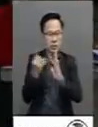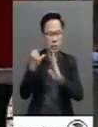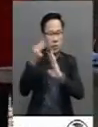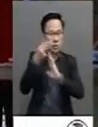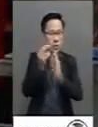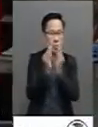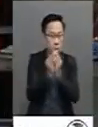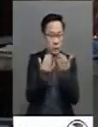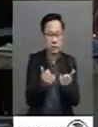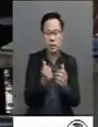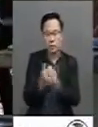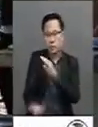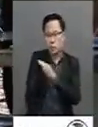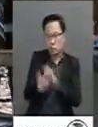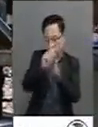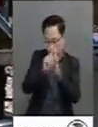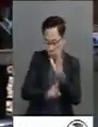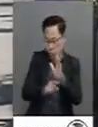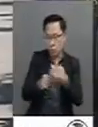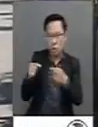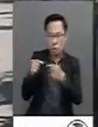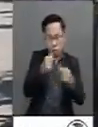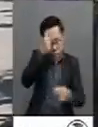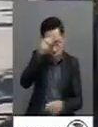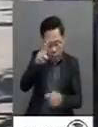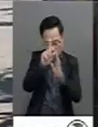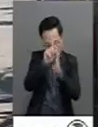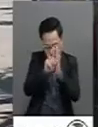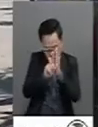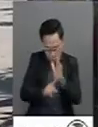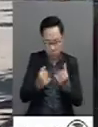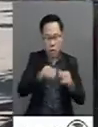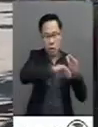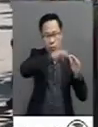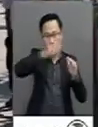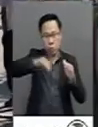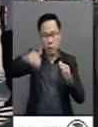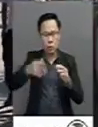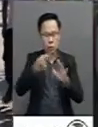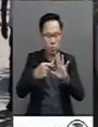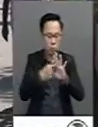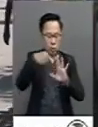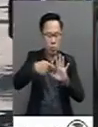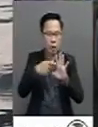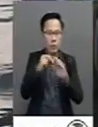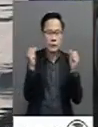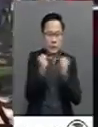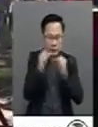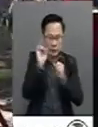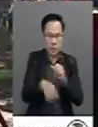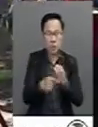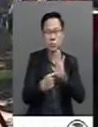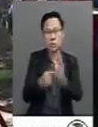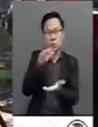ค่ะตอนเช้าอุณหภูมิลดต่ำลงต่อเนื่อง2วันแล้วทำให้บริเวณเทือกเขาภูพานมีอากาศเย็นจัดค่ะอย่างที่โร